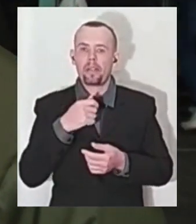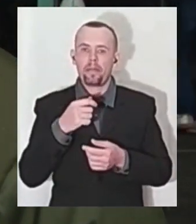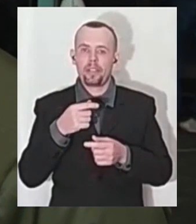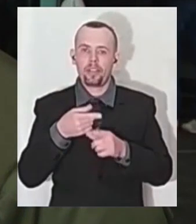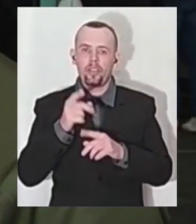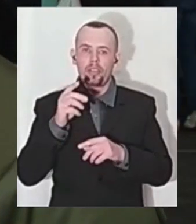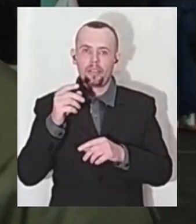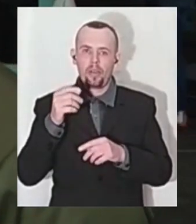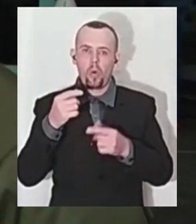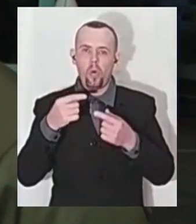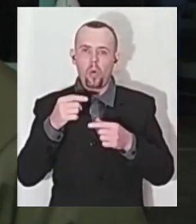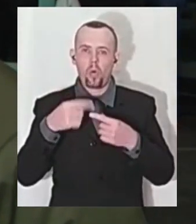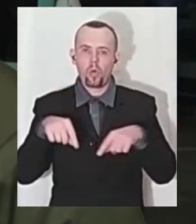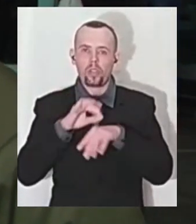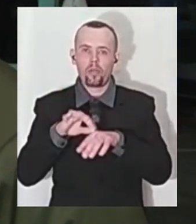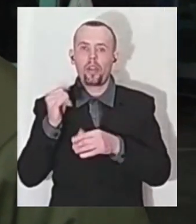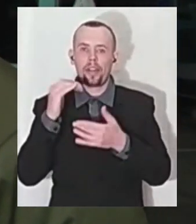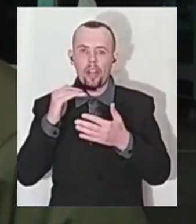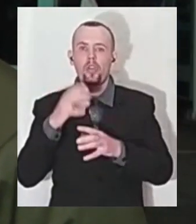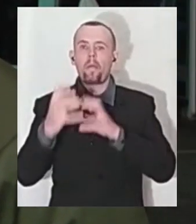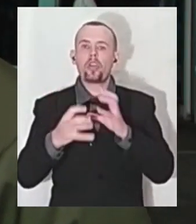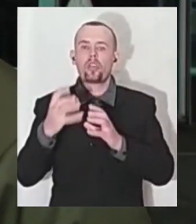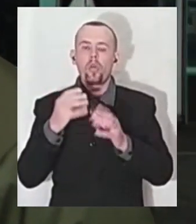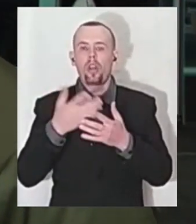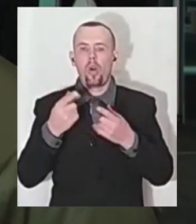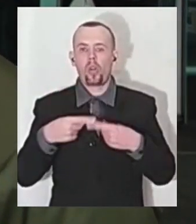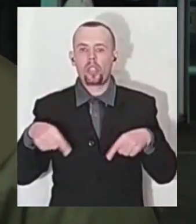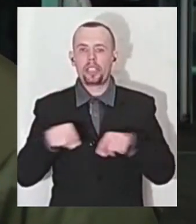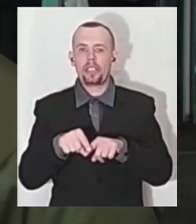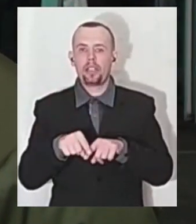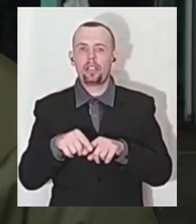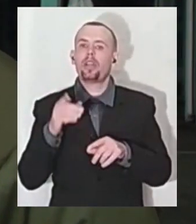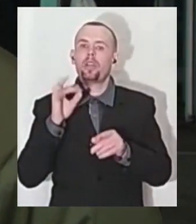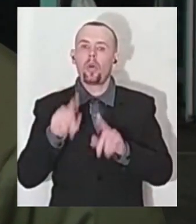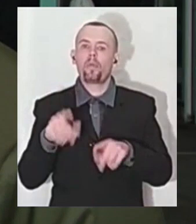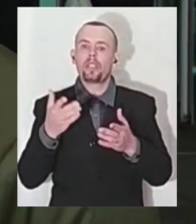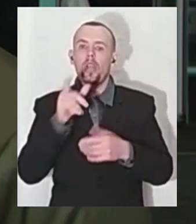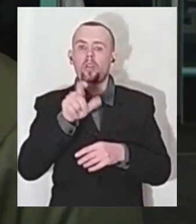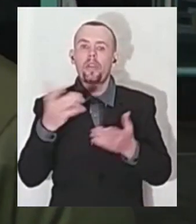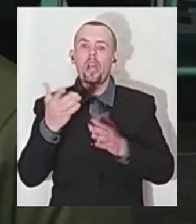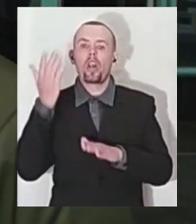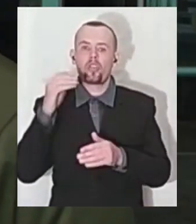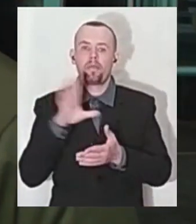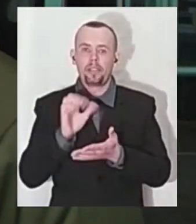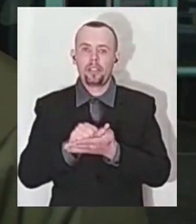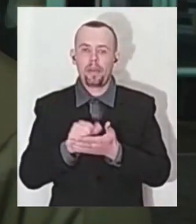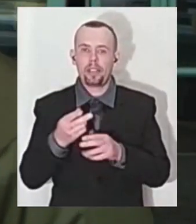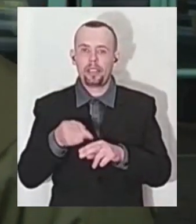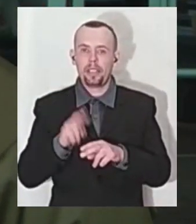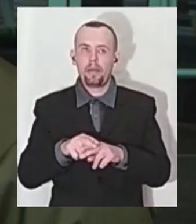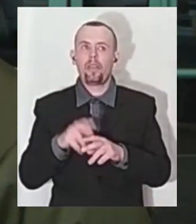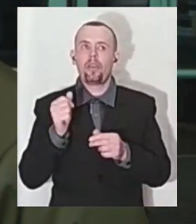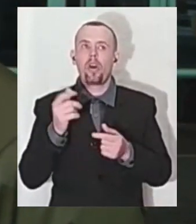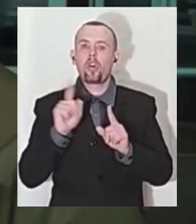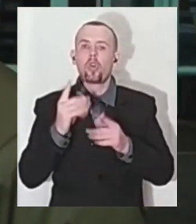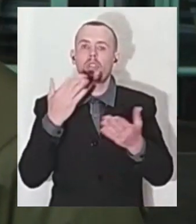і не є співробітниками міжнародних місій та організацій. Тобто ці особи, як раніше, звільняються від цього. Що стосується